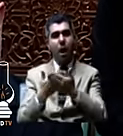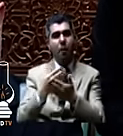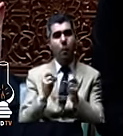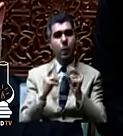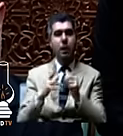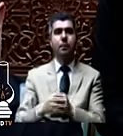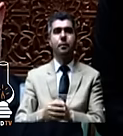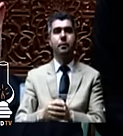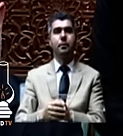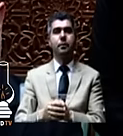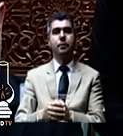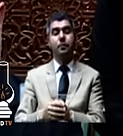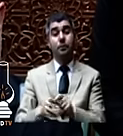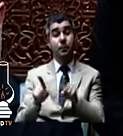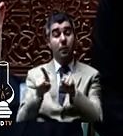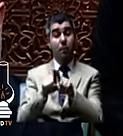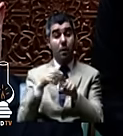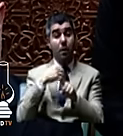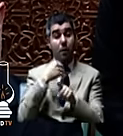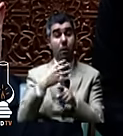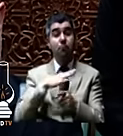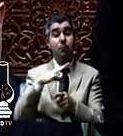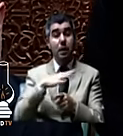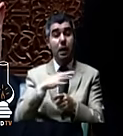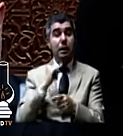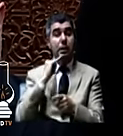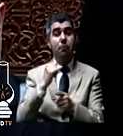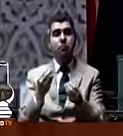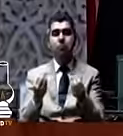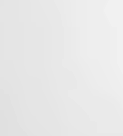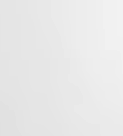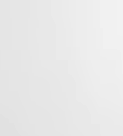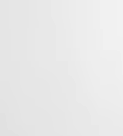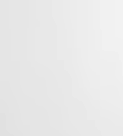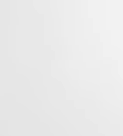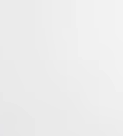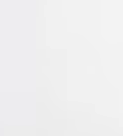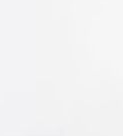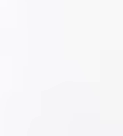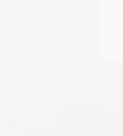تتجاوبوا معنا في الاطار، لانه مدن جميله لا تكون هناك مستوى جميل.